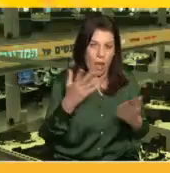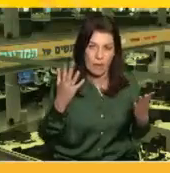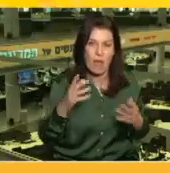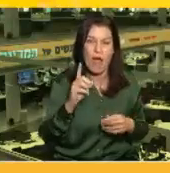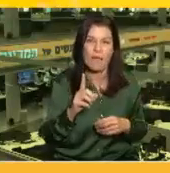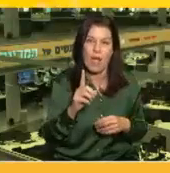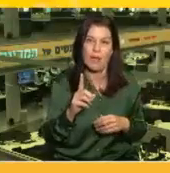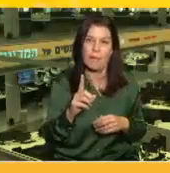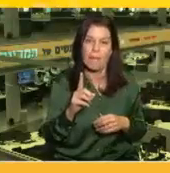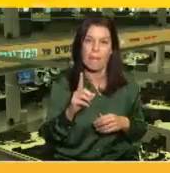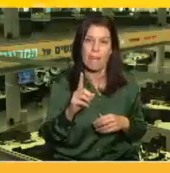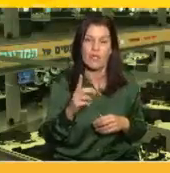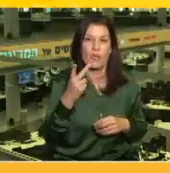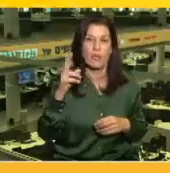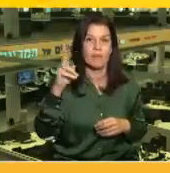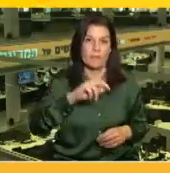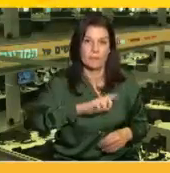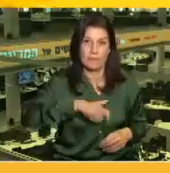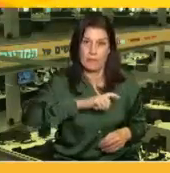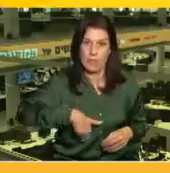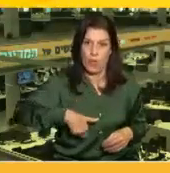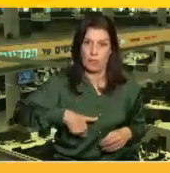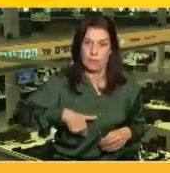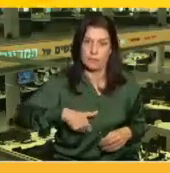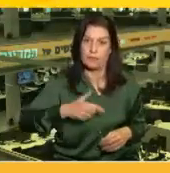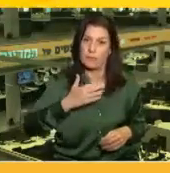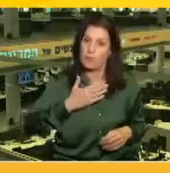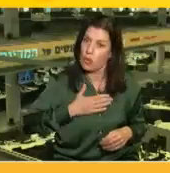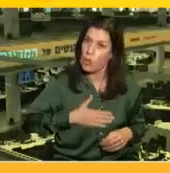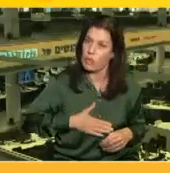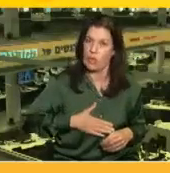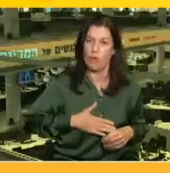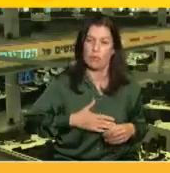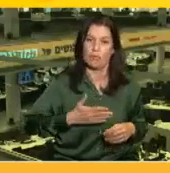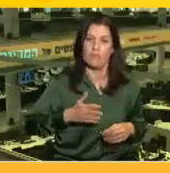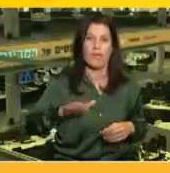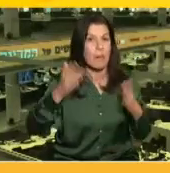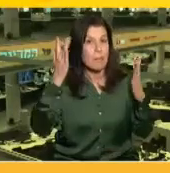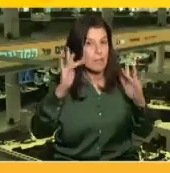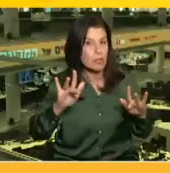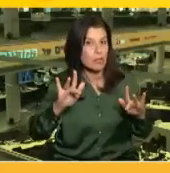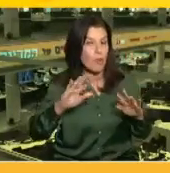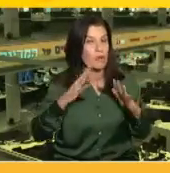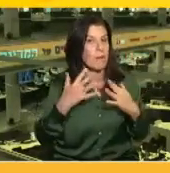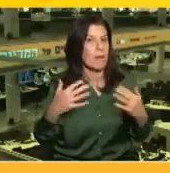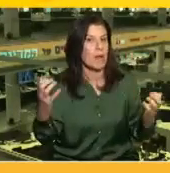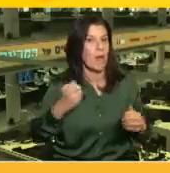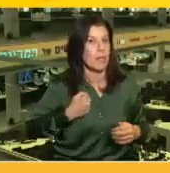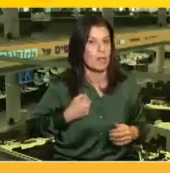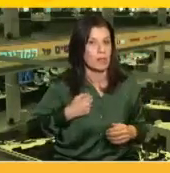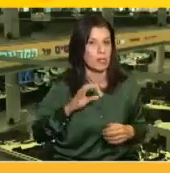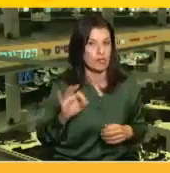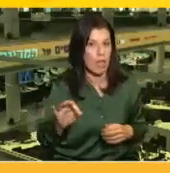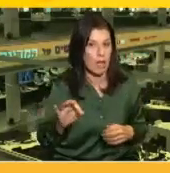ויותר מועצות מקומיות רוצות או נוטות להתחשב בקהל הדתי שלהם, ויותר ויותר